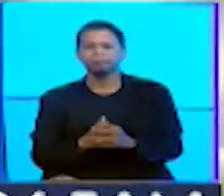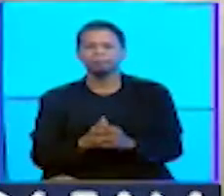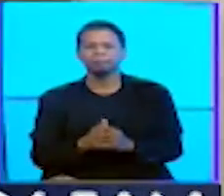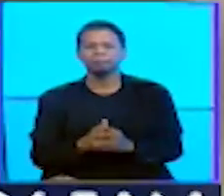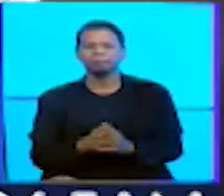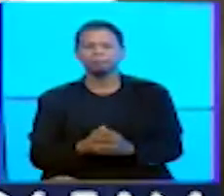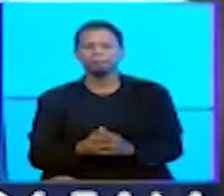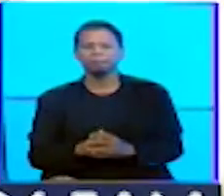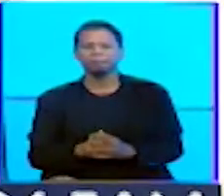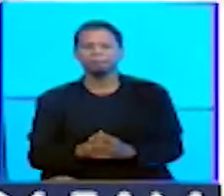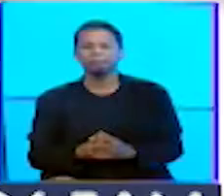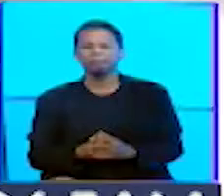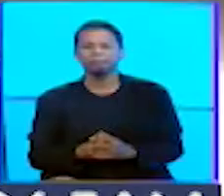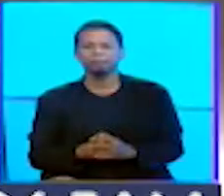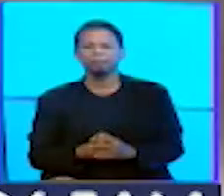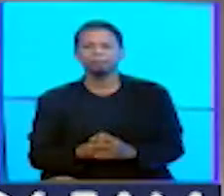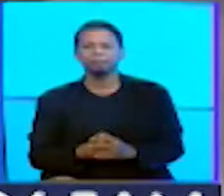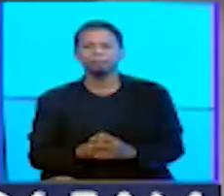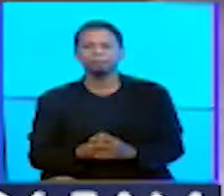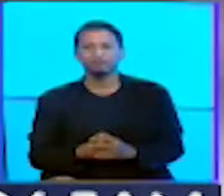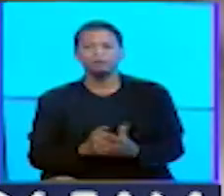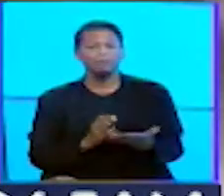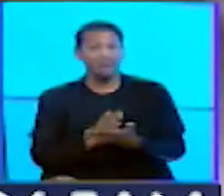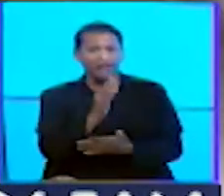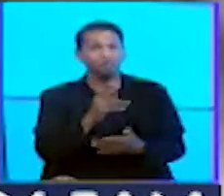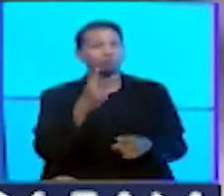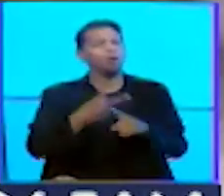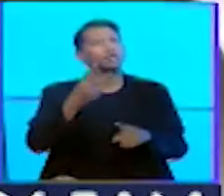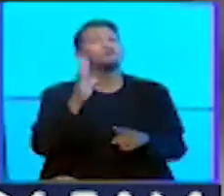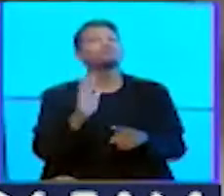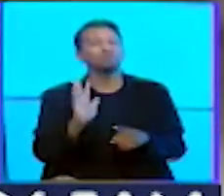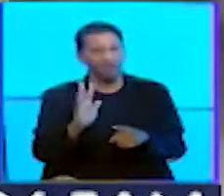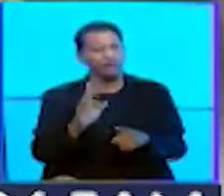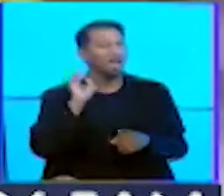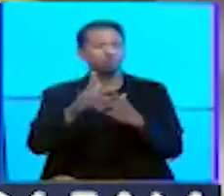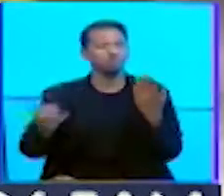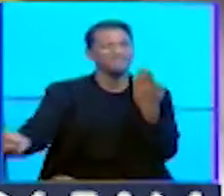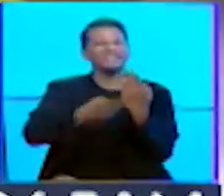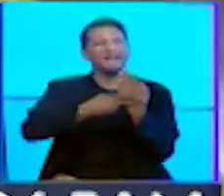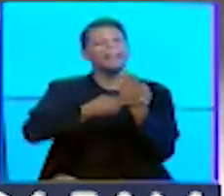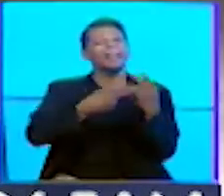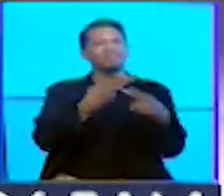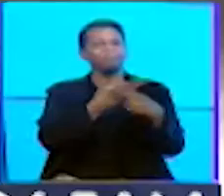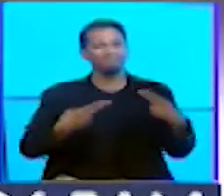karena terbukti dua kali melanggar petugas menyegel Cafe selama tiga kali 24 jam kemudian